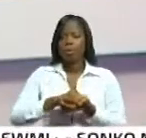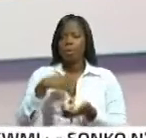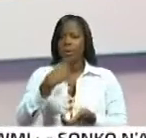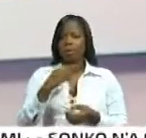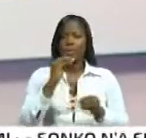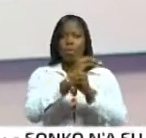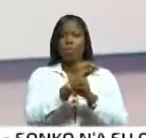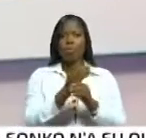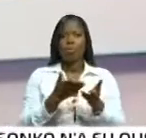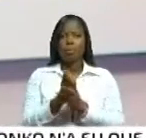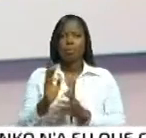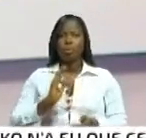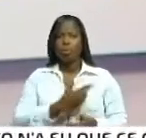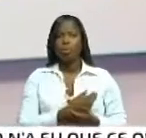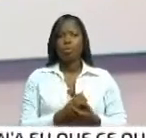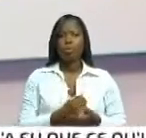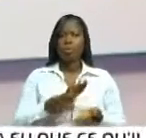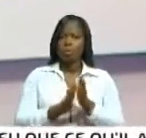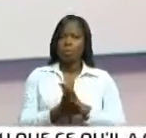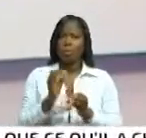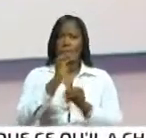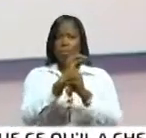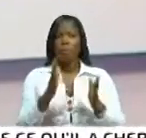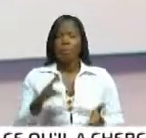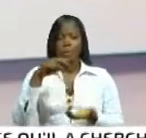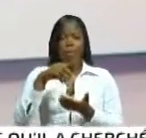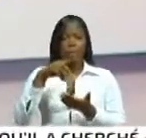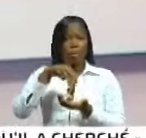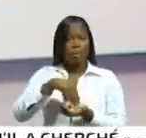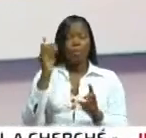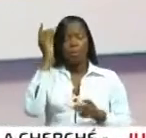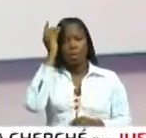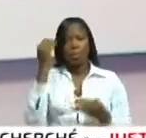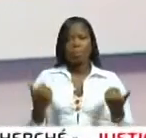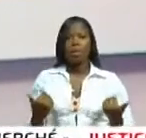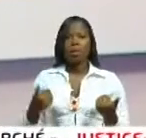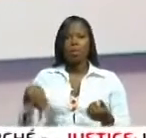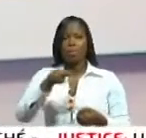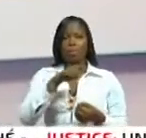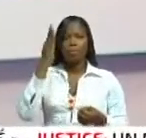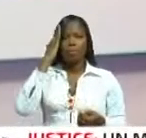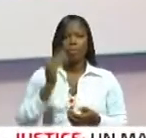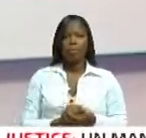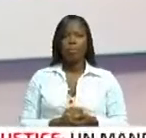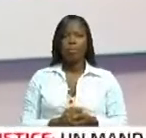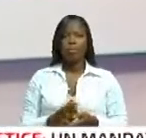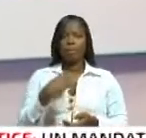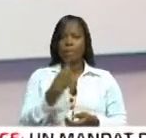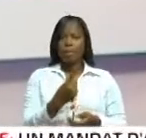à nous c'est qu'ils deviennent des opposants adrao dakar maintenant vous savez quelqu'un disait